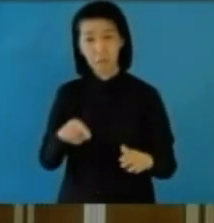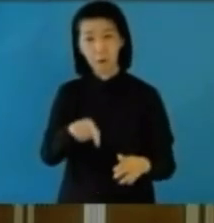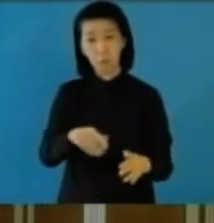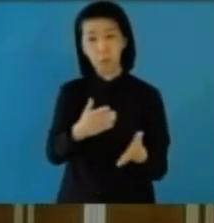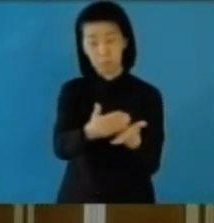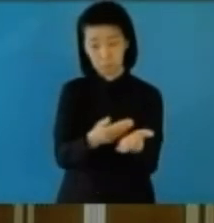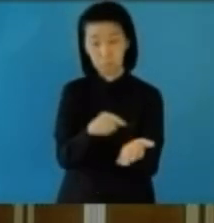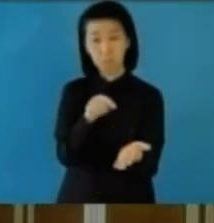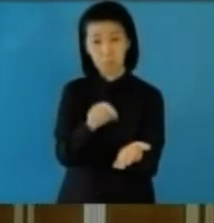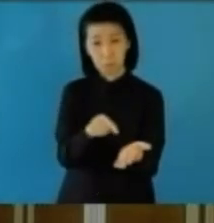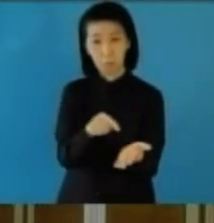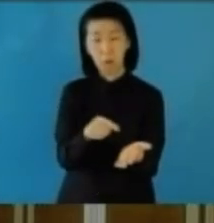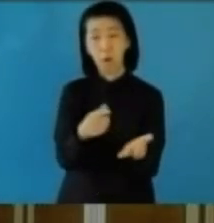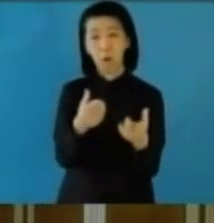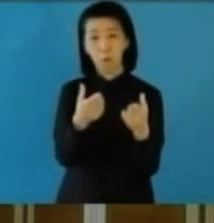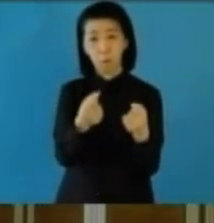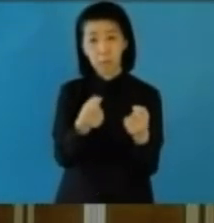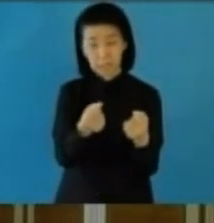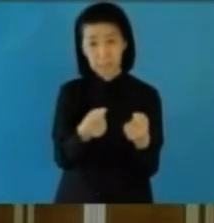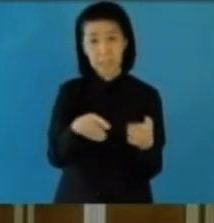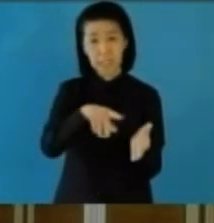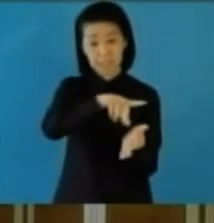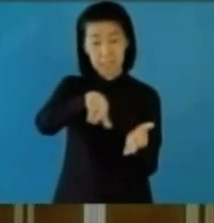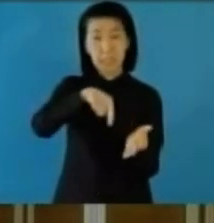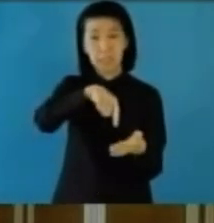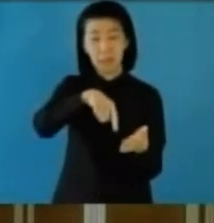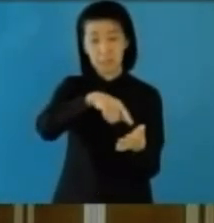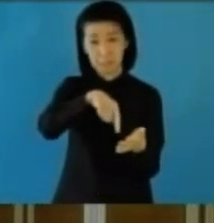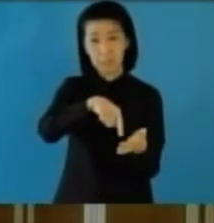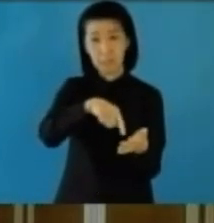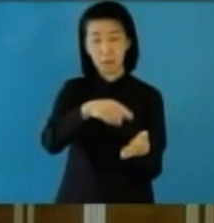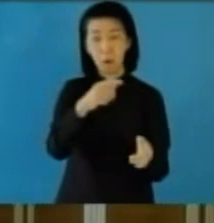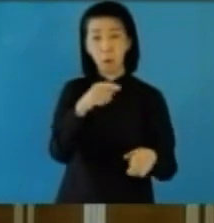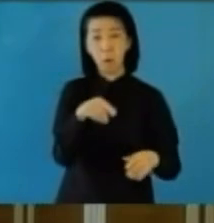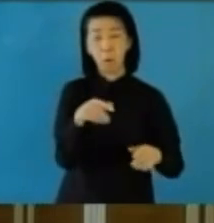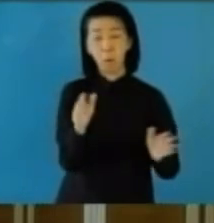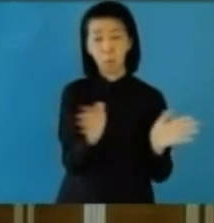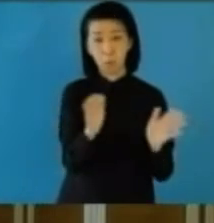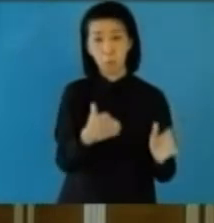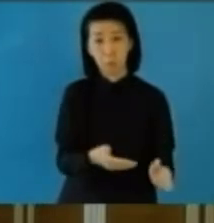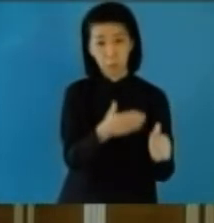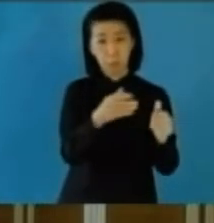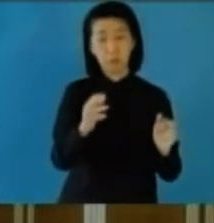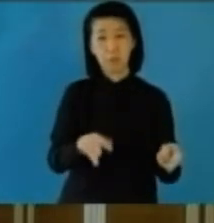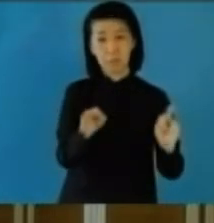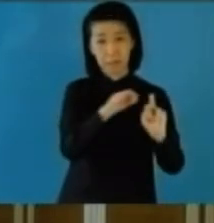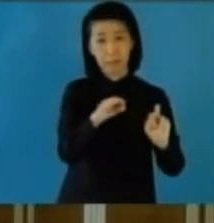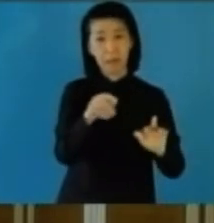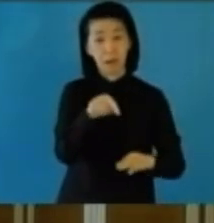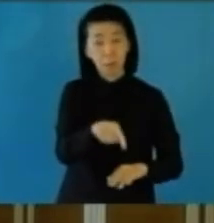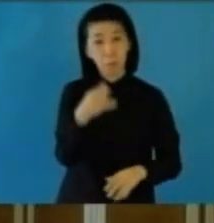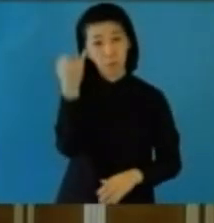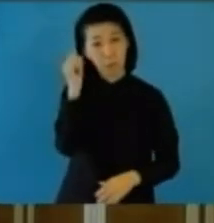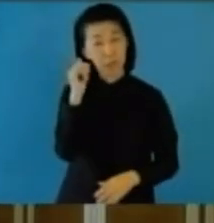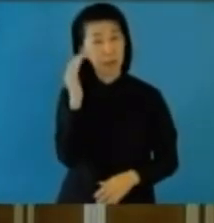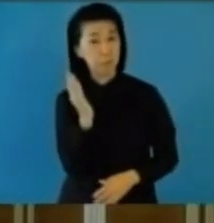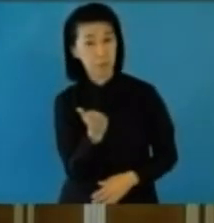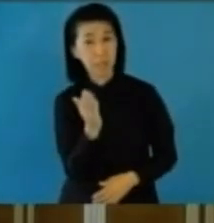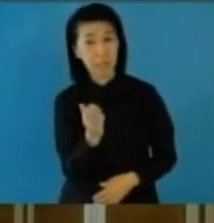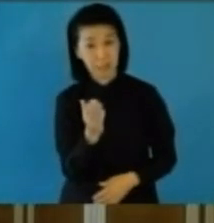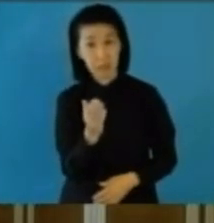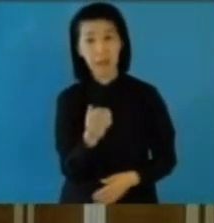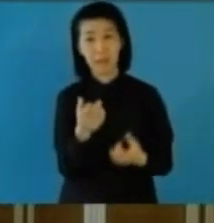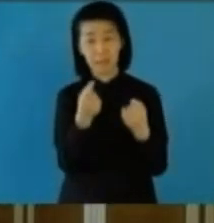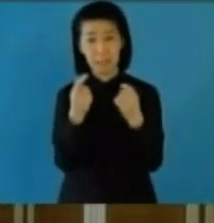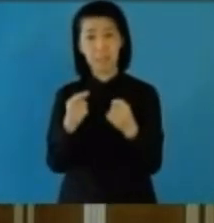地内にある子ども療育センターなど関係機関の意見も伺いながら丁寧に検討を進めていく必要があ